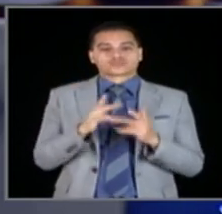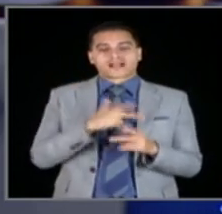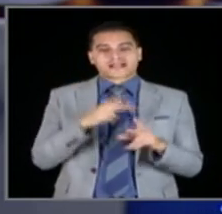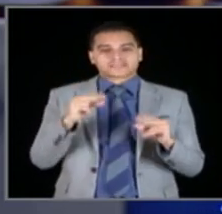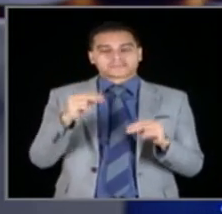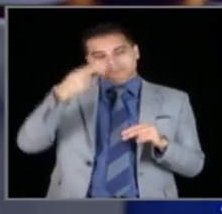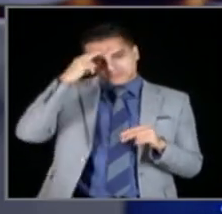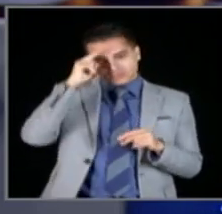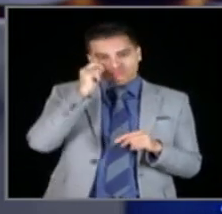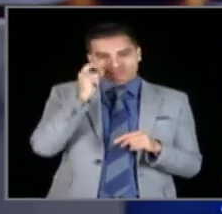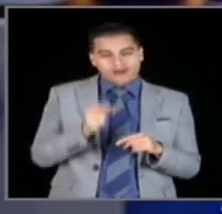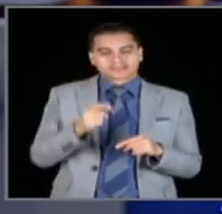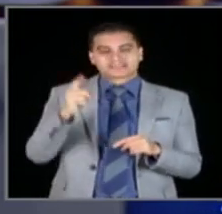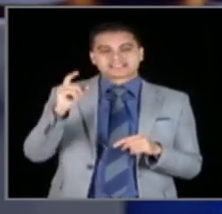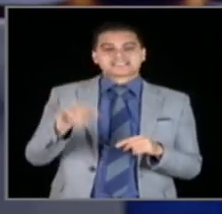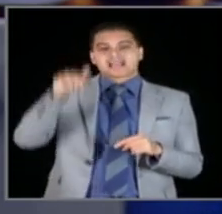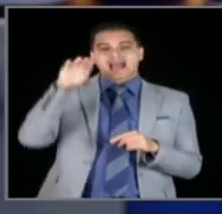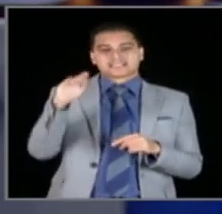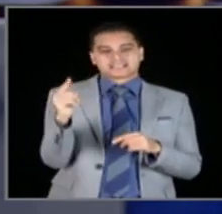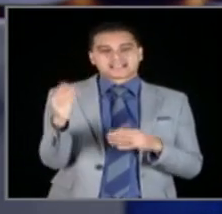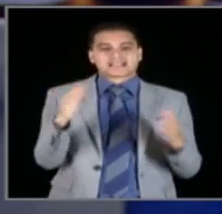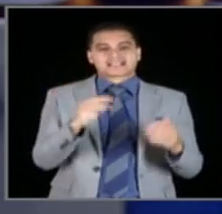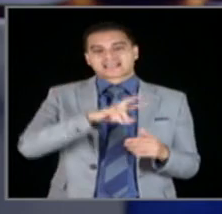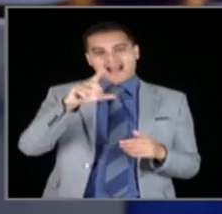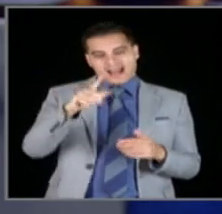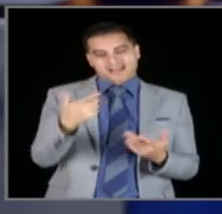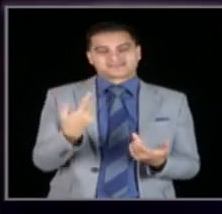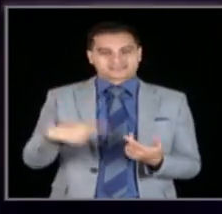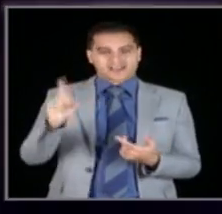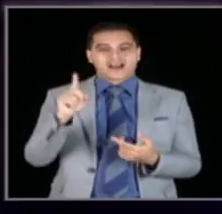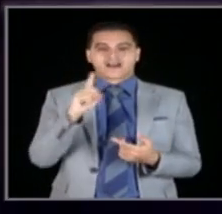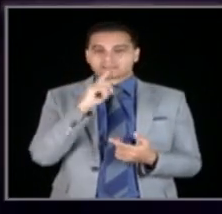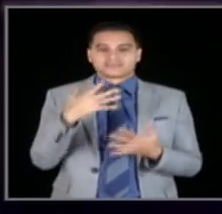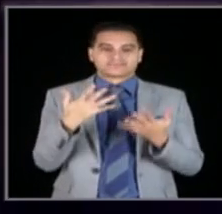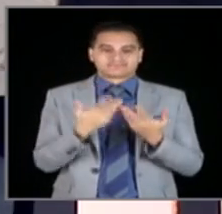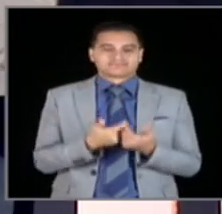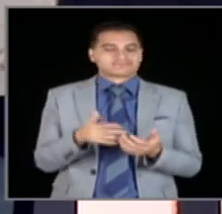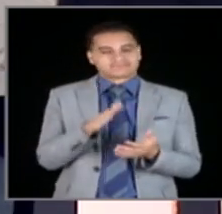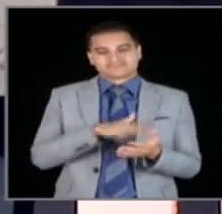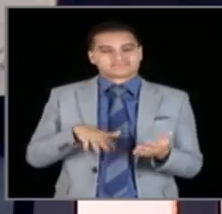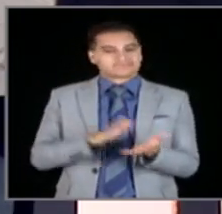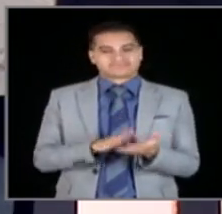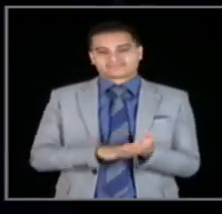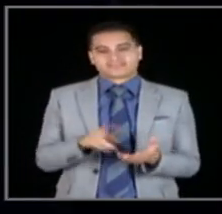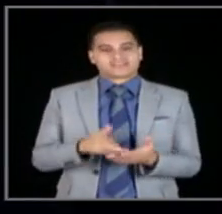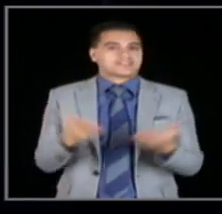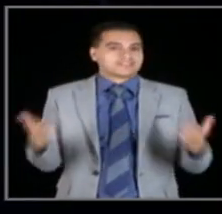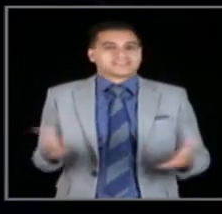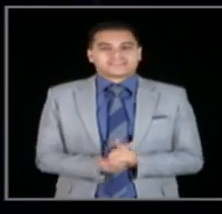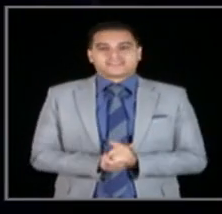جلال. هو فعلا ياسر جلال. كلنا نحيي سالي وأحمد عصام. أحمد عصام وسالي.